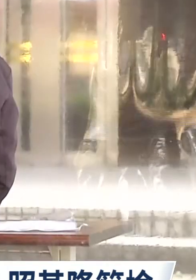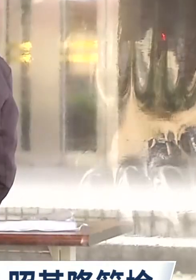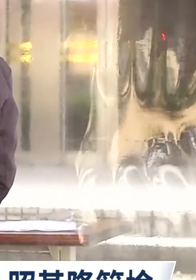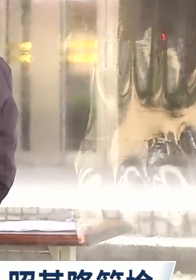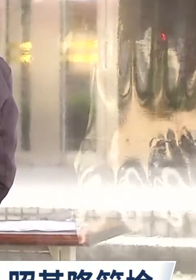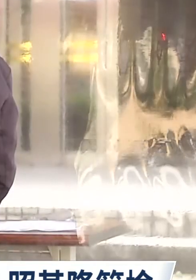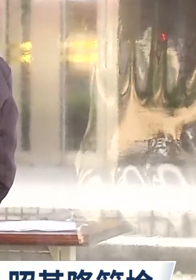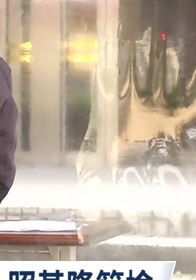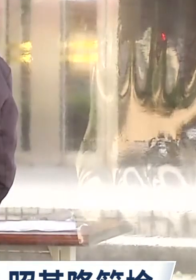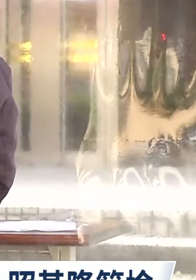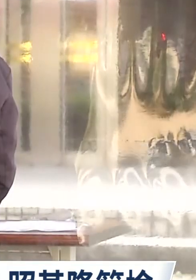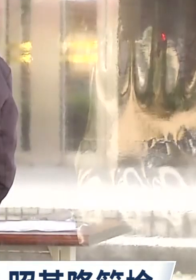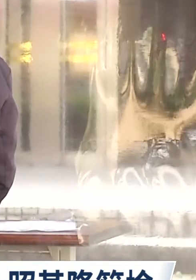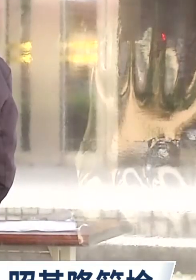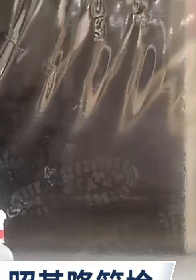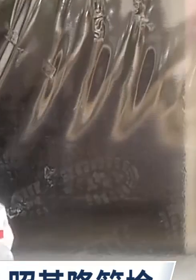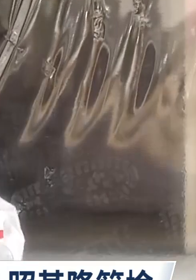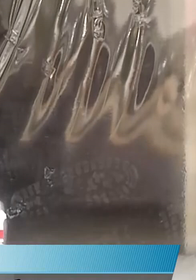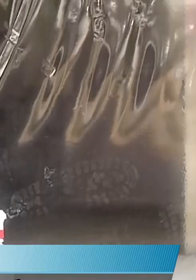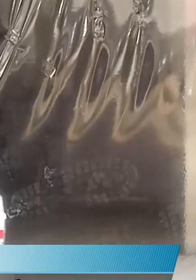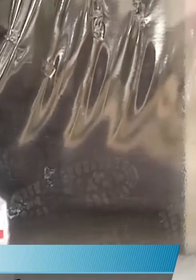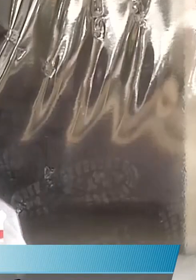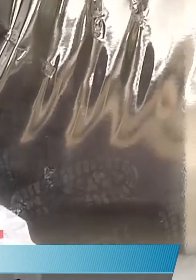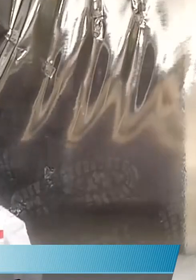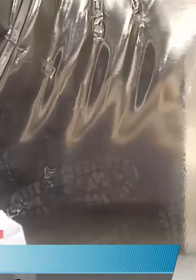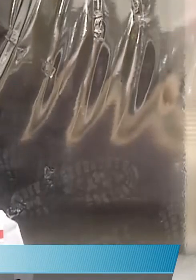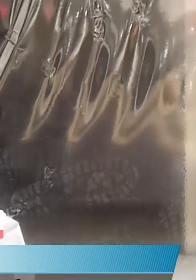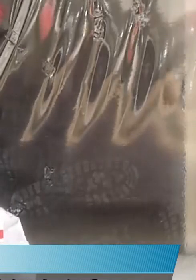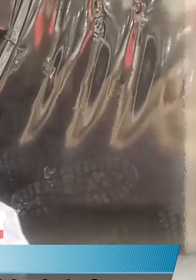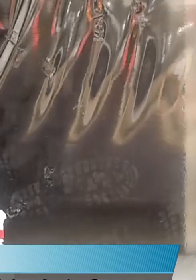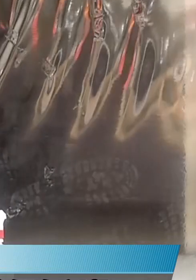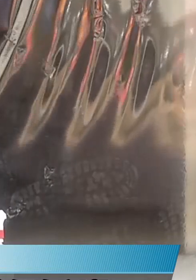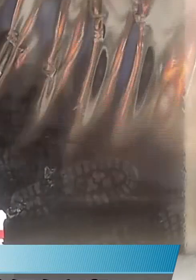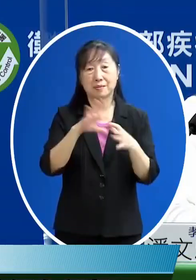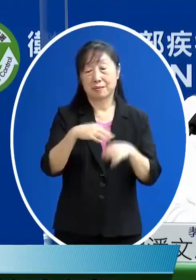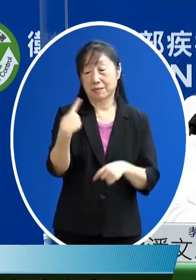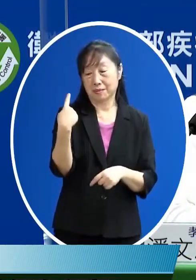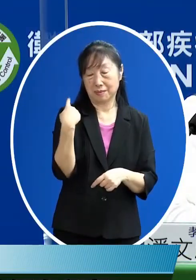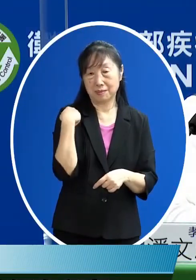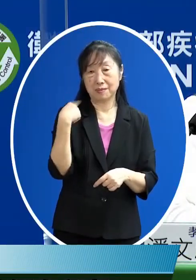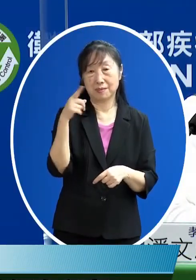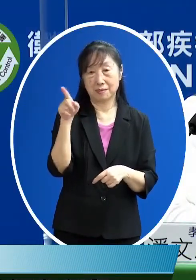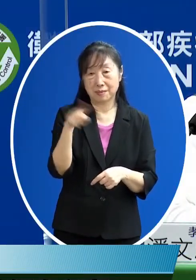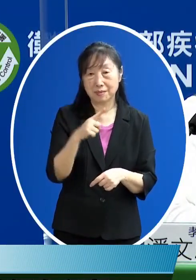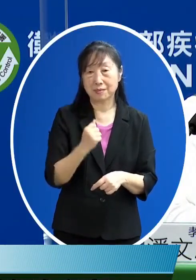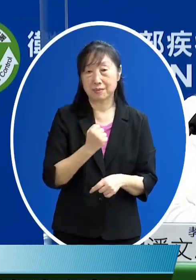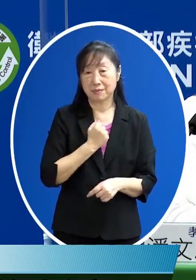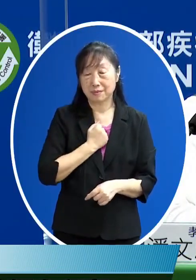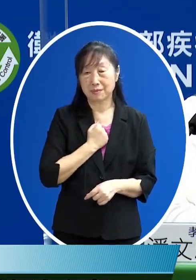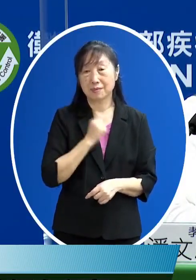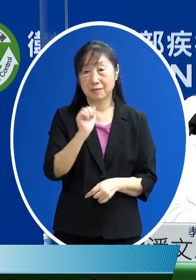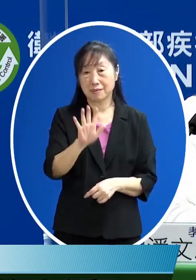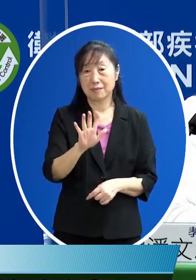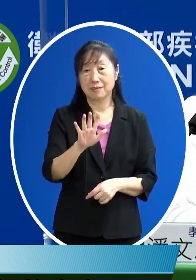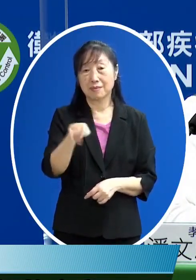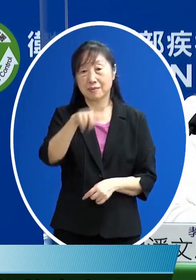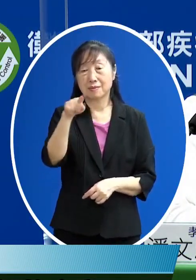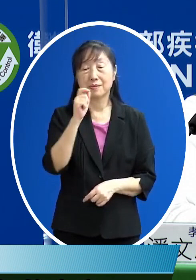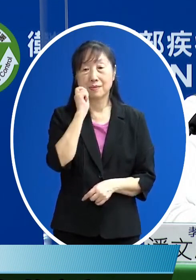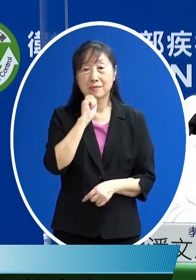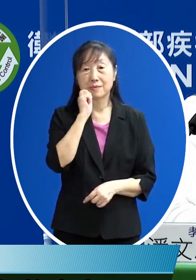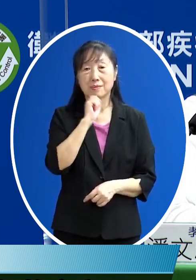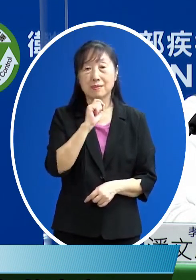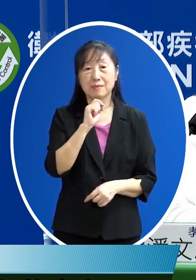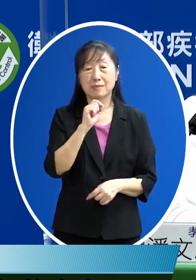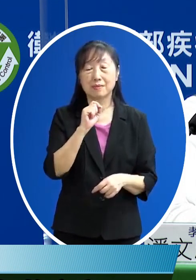供20万快筛试剂。 宣布说有这个方案嘛，那所以昨天才开始知道说他们有兴趣，所以不